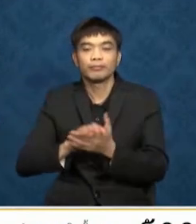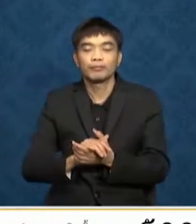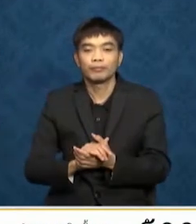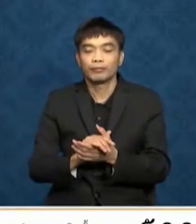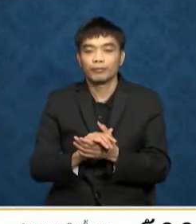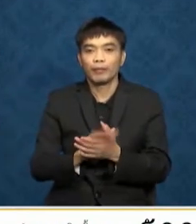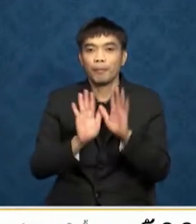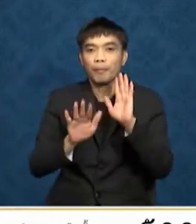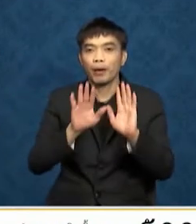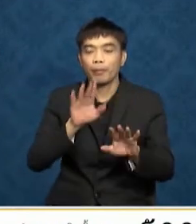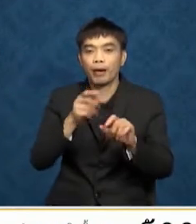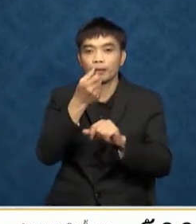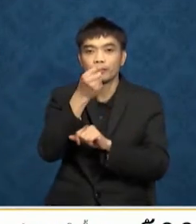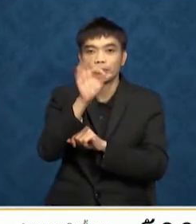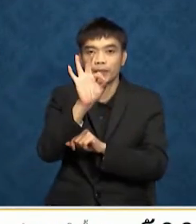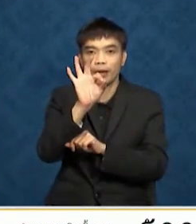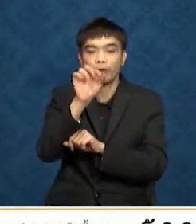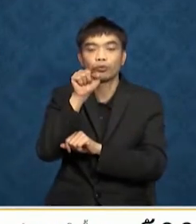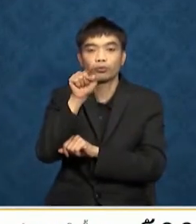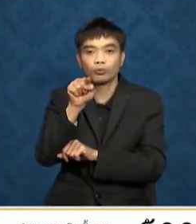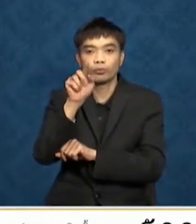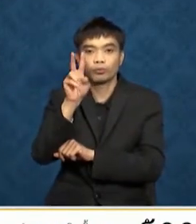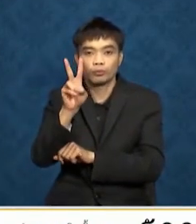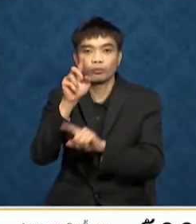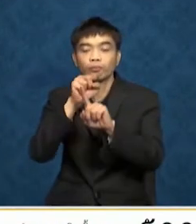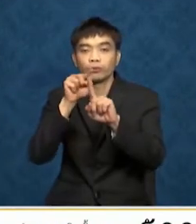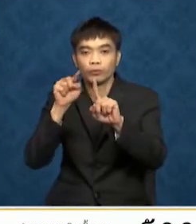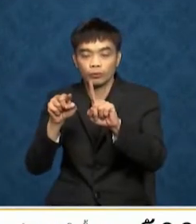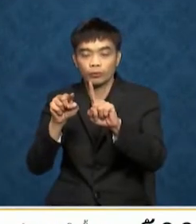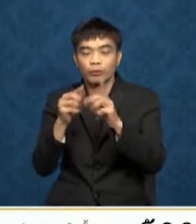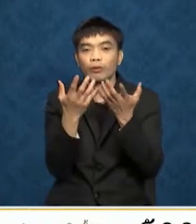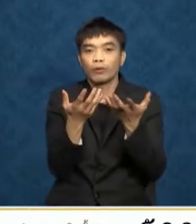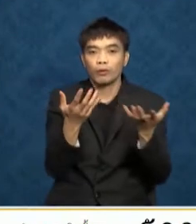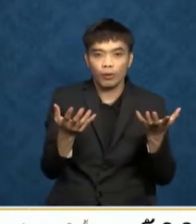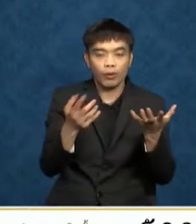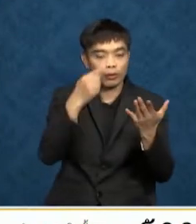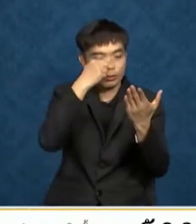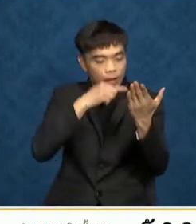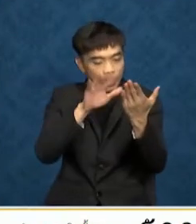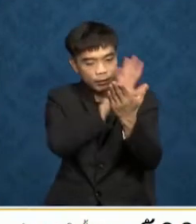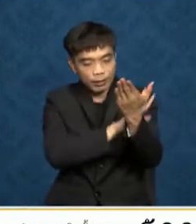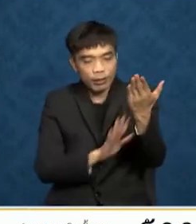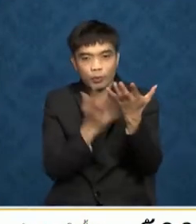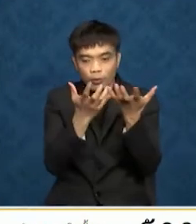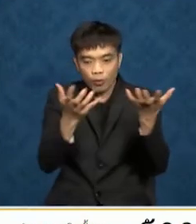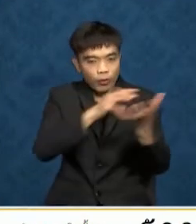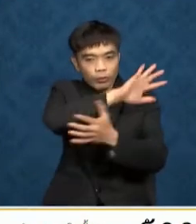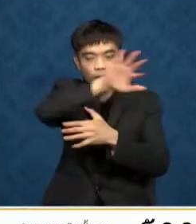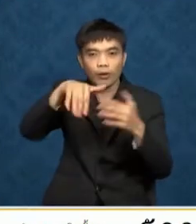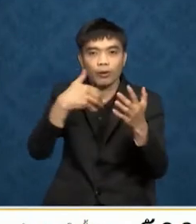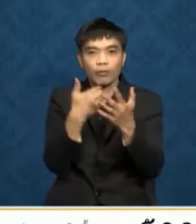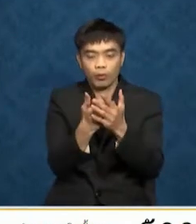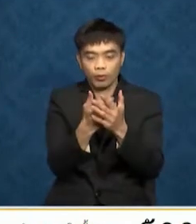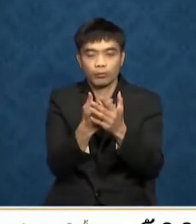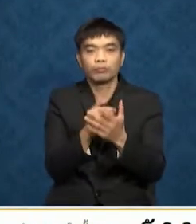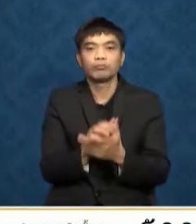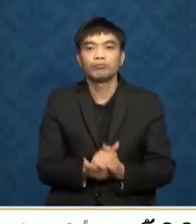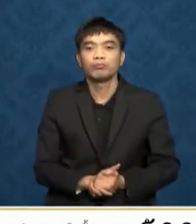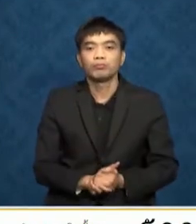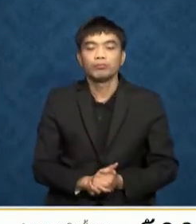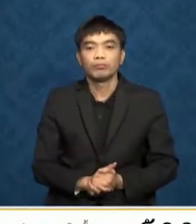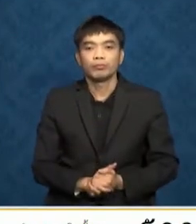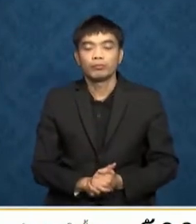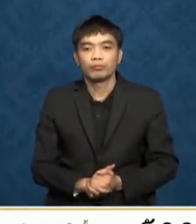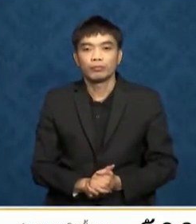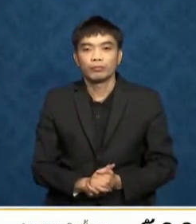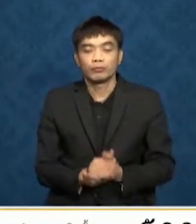เป็น19.2ของผลิตภัณฑ์มวลรวมในประเทศไทยทั้งหมดและ